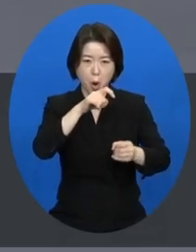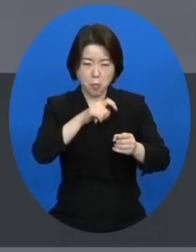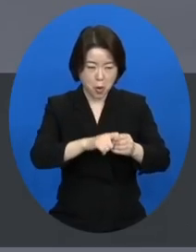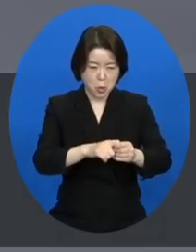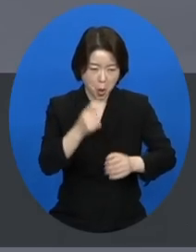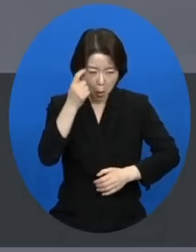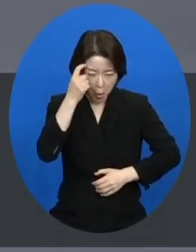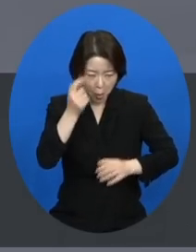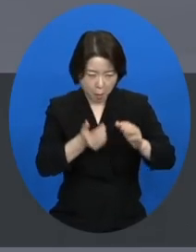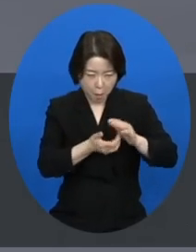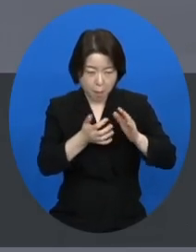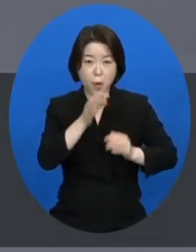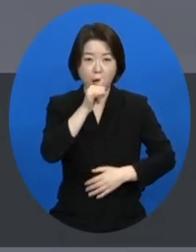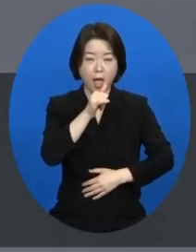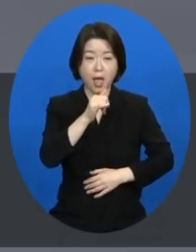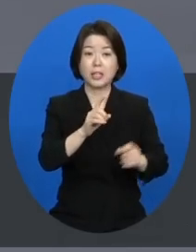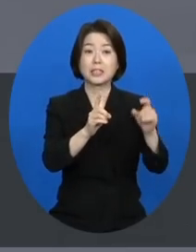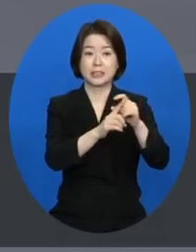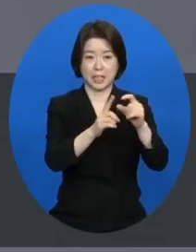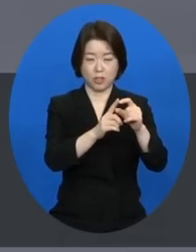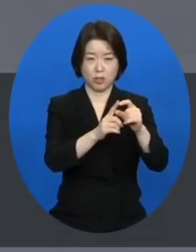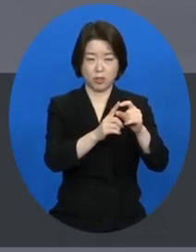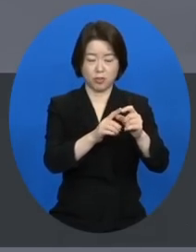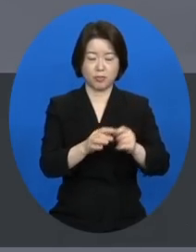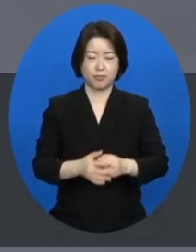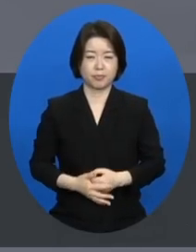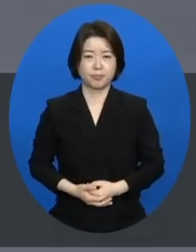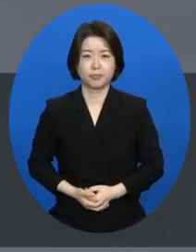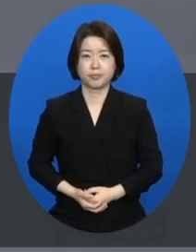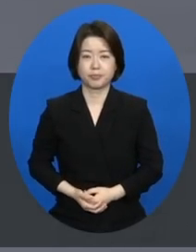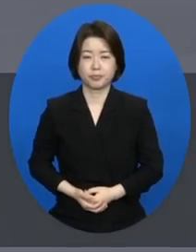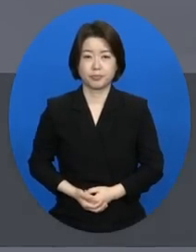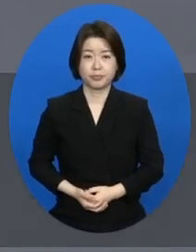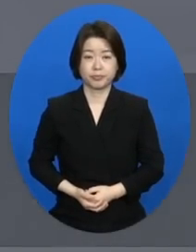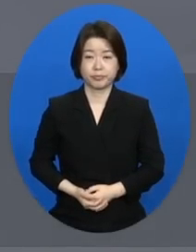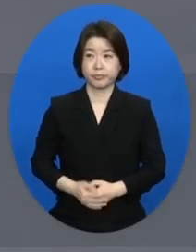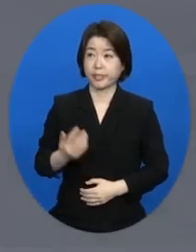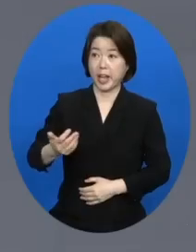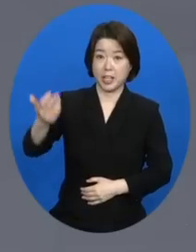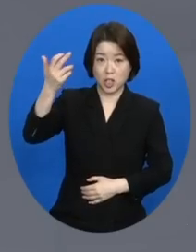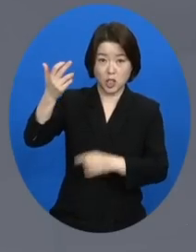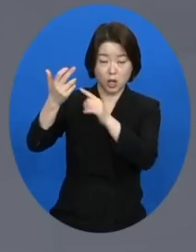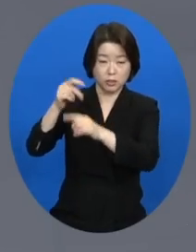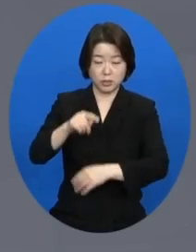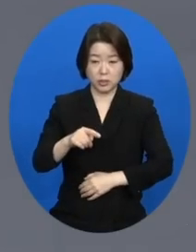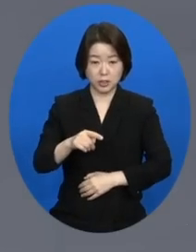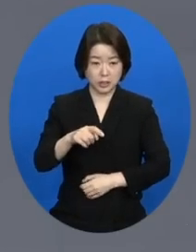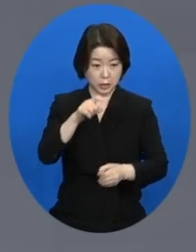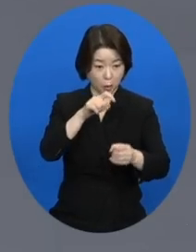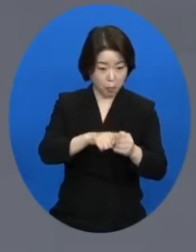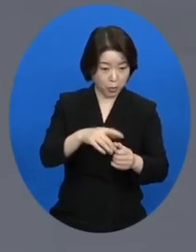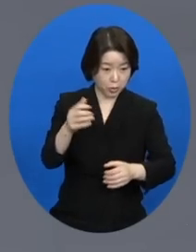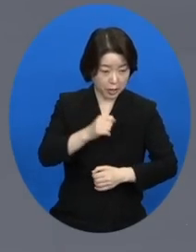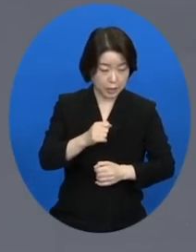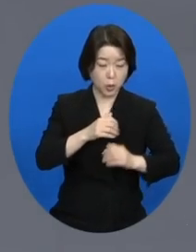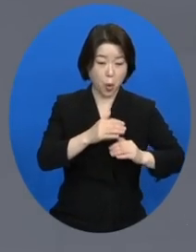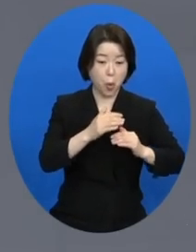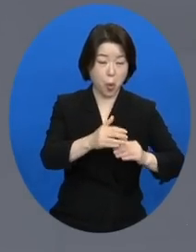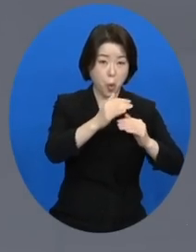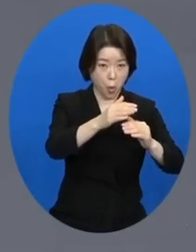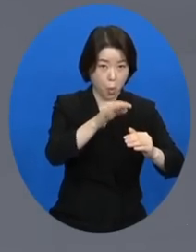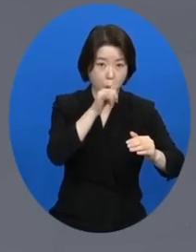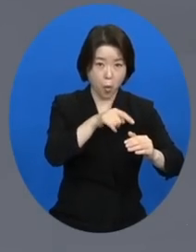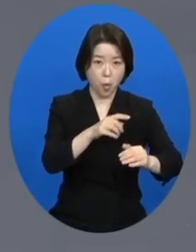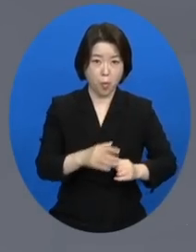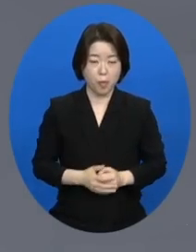꾀하다라는 의미거든요. 단어거든요. 동사입니다. 그러니까 형들은 이런 의도로 하였다. 원어로 보면 이렇게